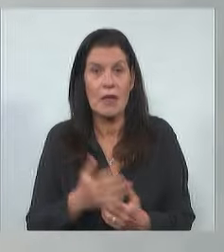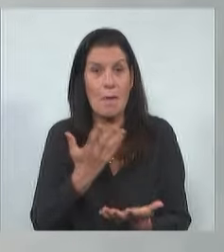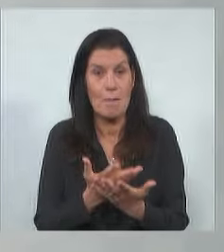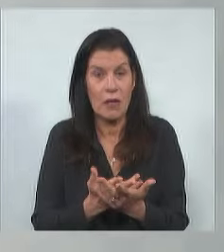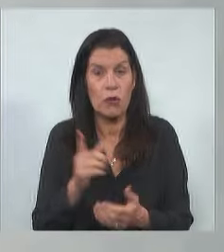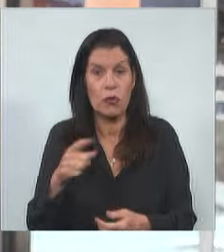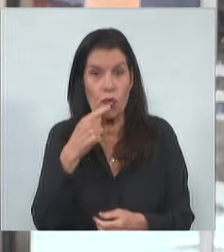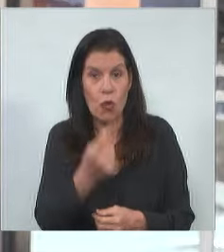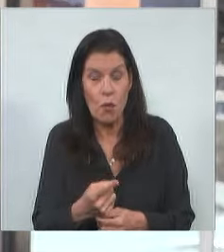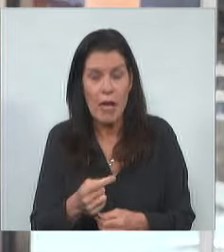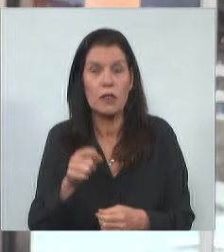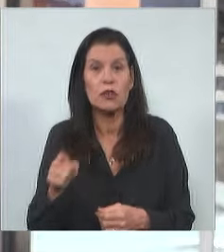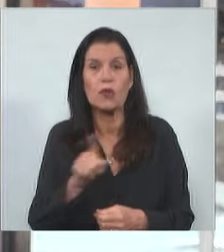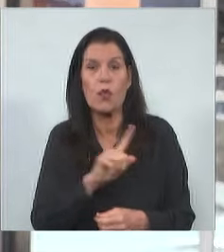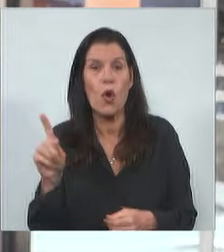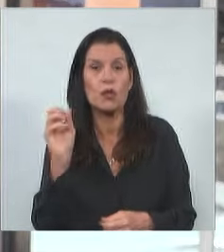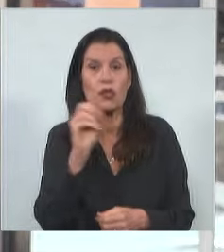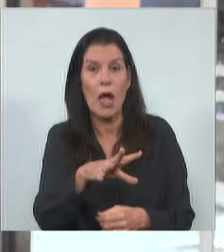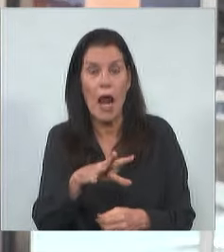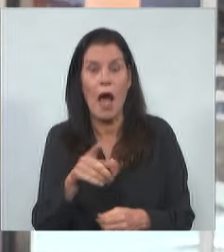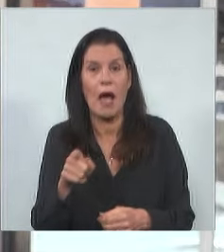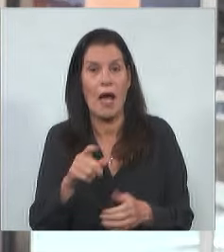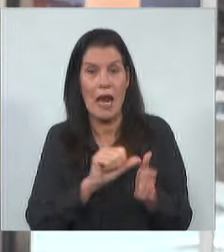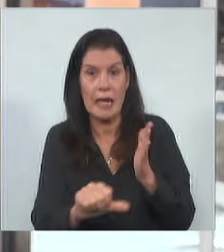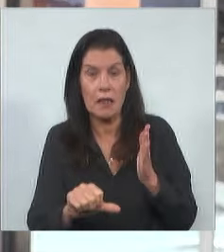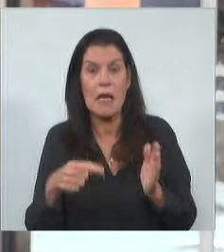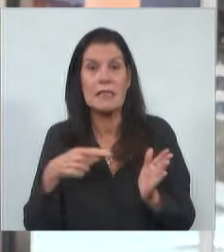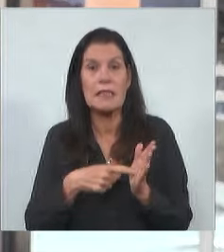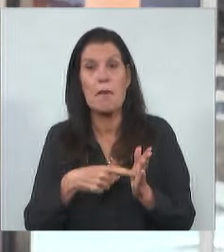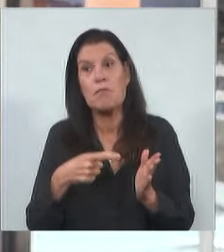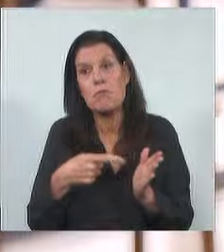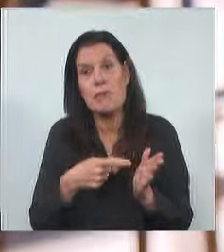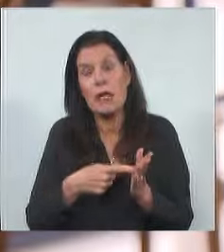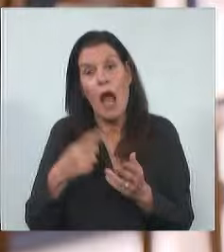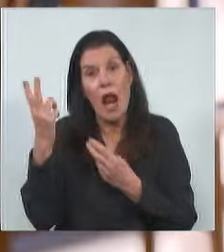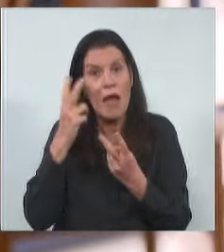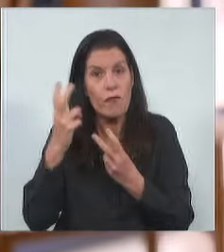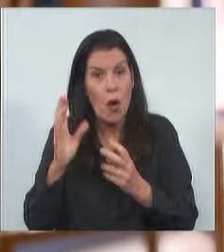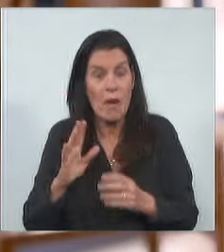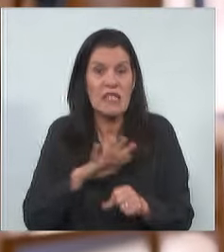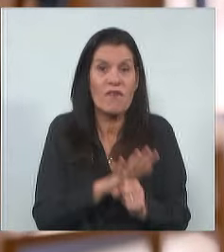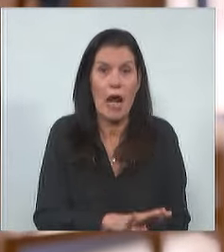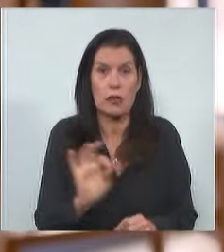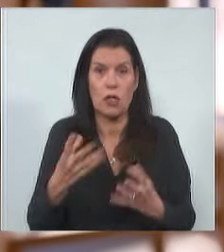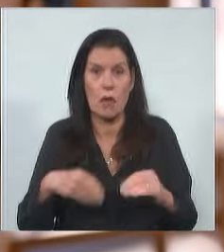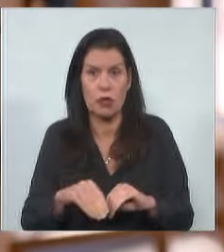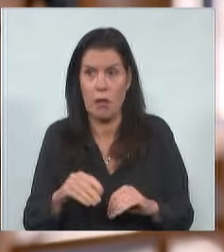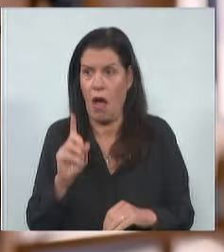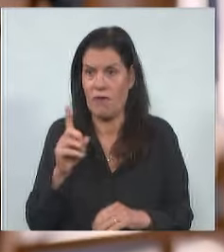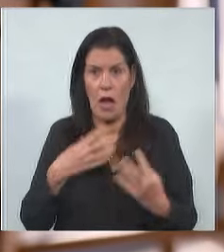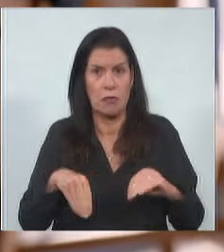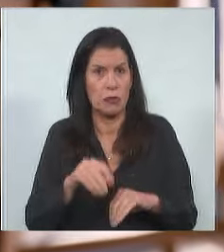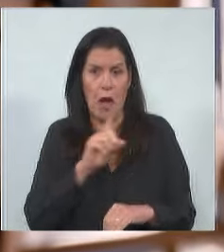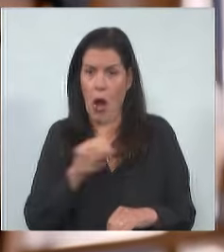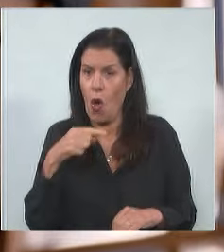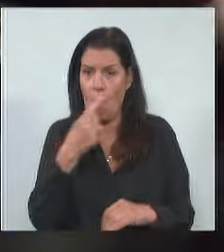את הגופה לנתיחה, הייתה שילוב של הפרטים שידע והלחץ של המשפחה. אלא שהמשפחה בכלל לא ביקשה למהר את הקבורה. אבל מה שמדהים